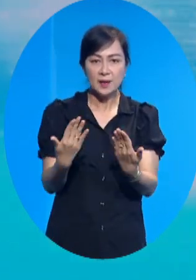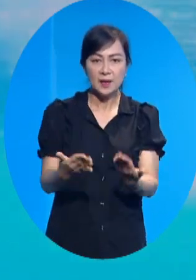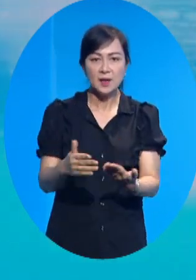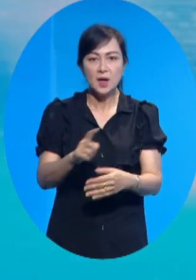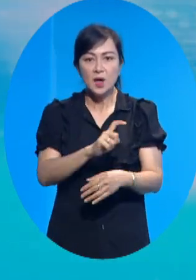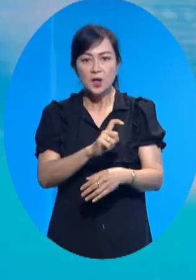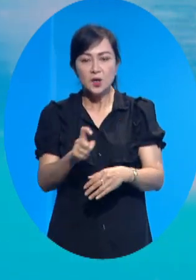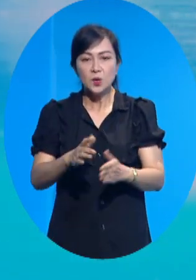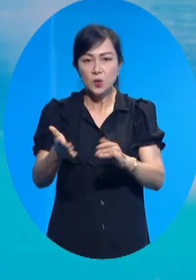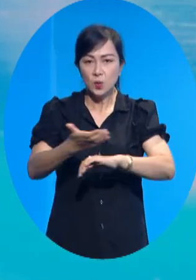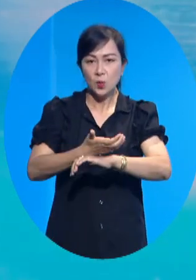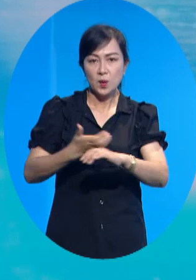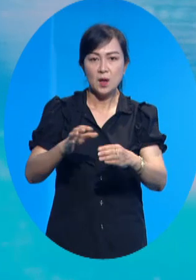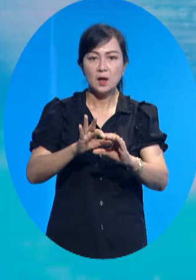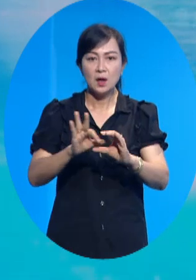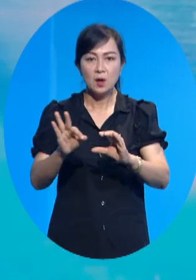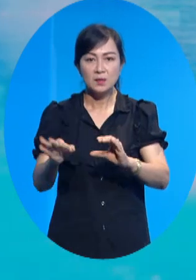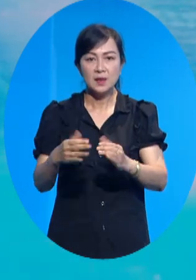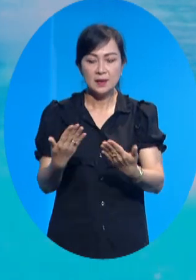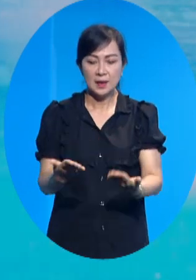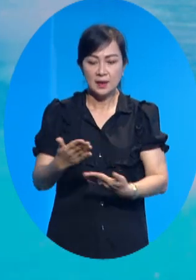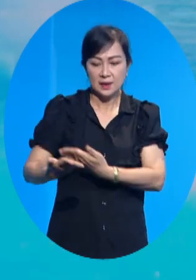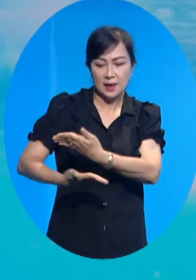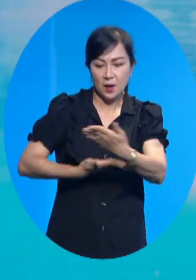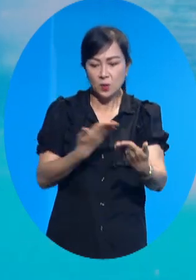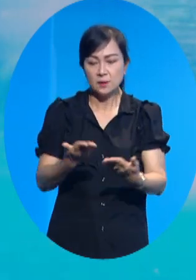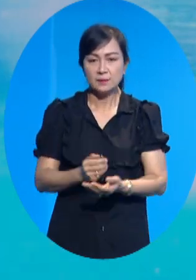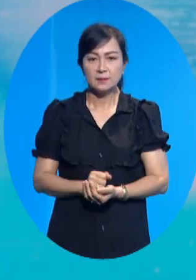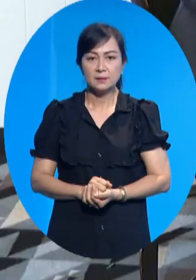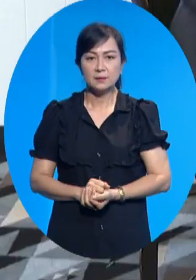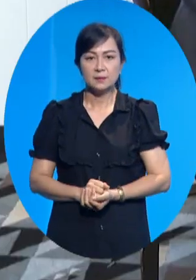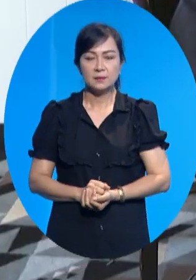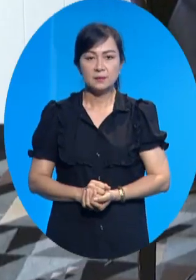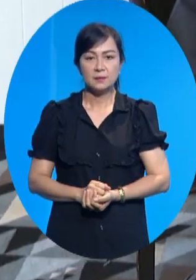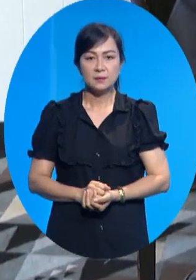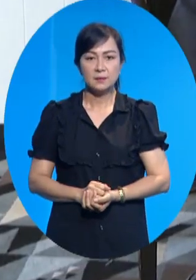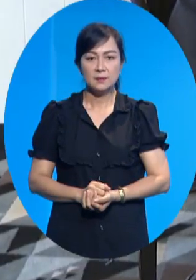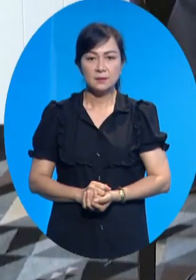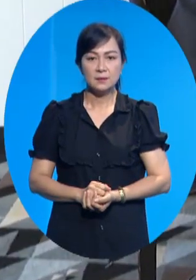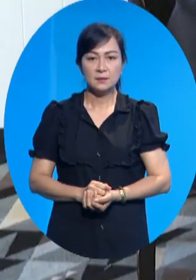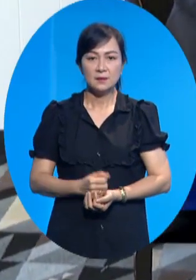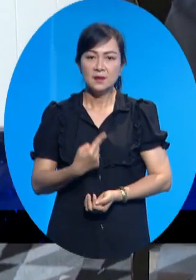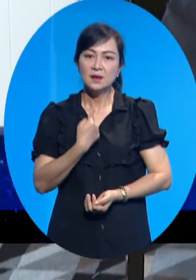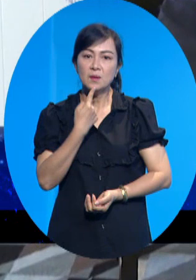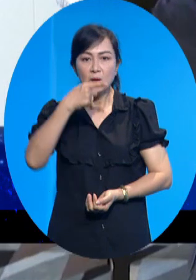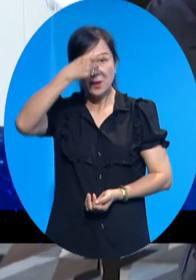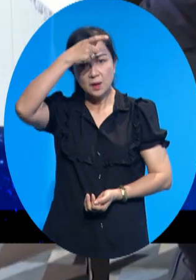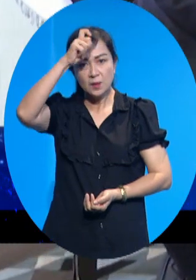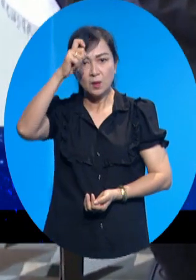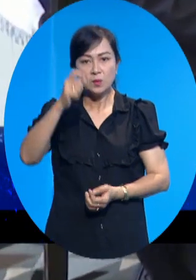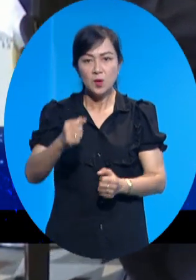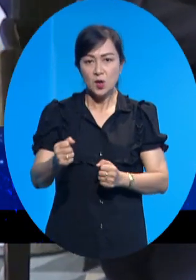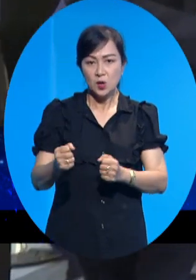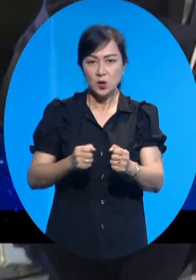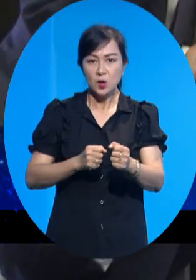Đây là điều mà nhiều nước và các công ty công nghệ đang thảo luận xem xét tuyên bố trên được giám đốc